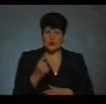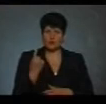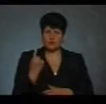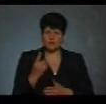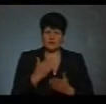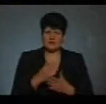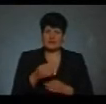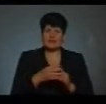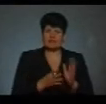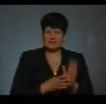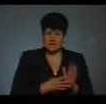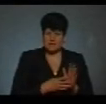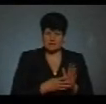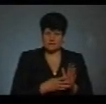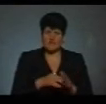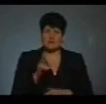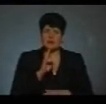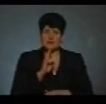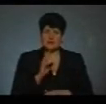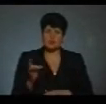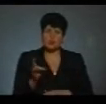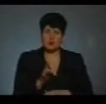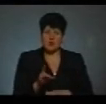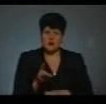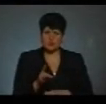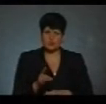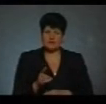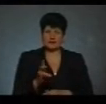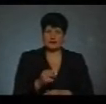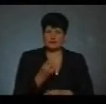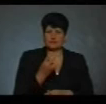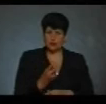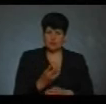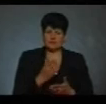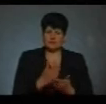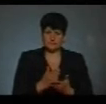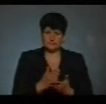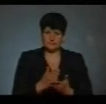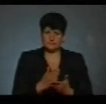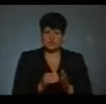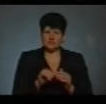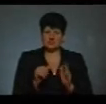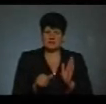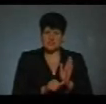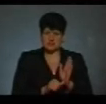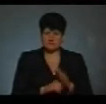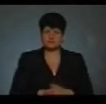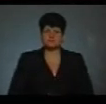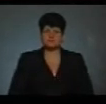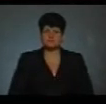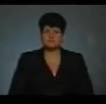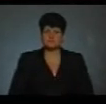складає 19, в Кременецькому районі на двох складає 16.